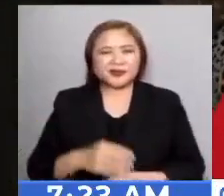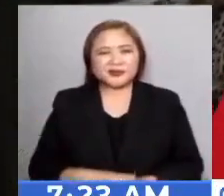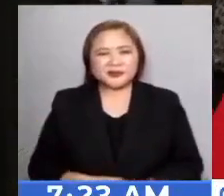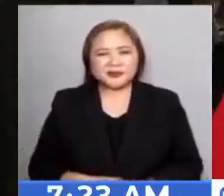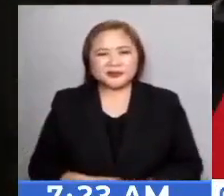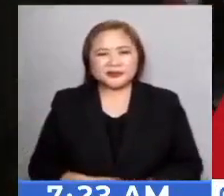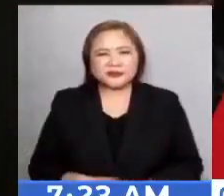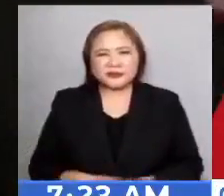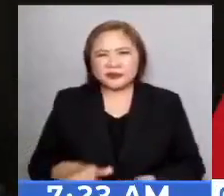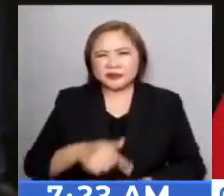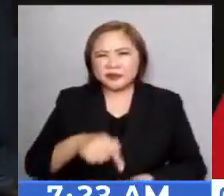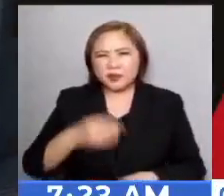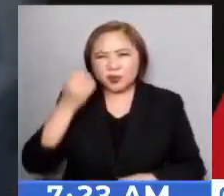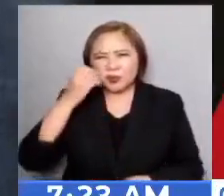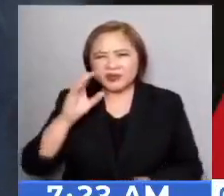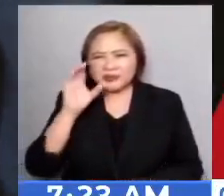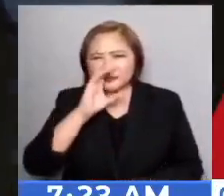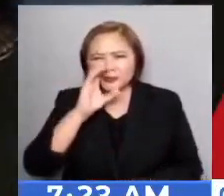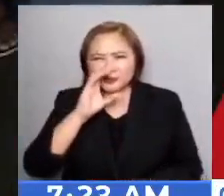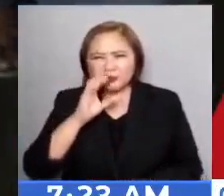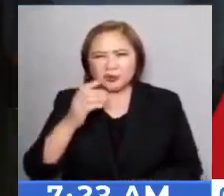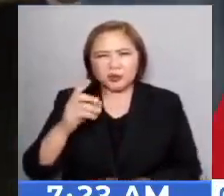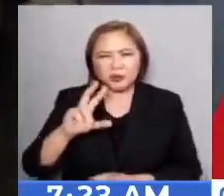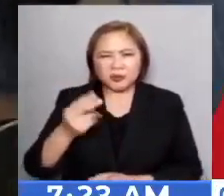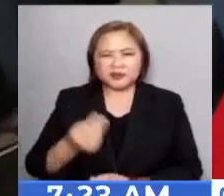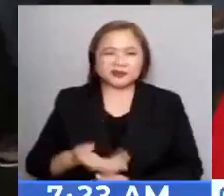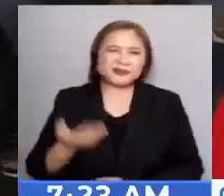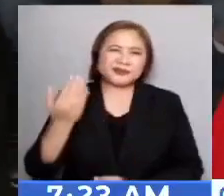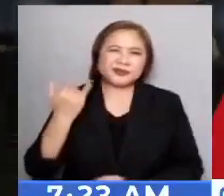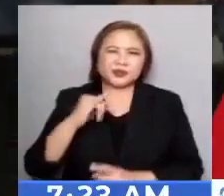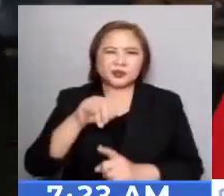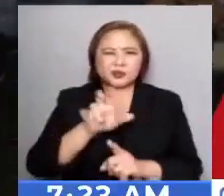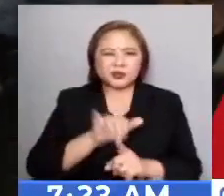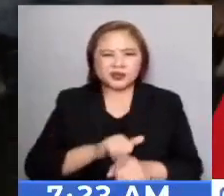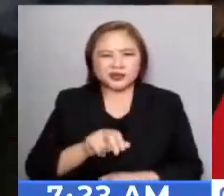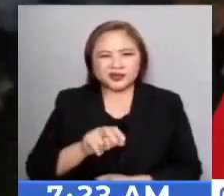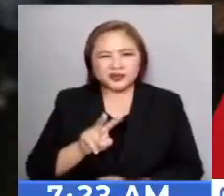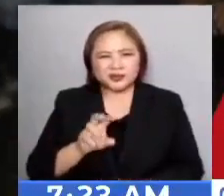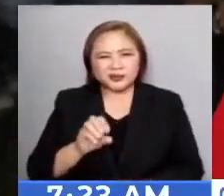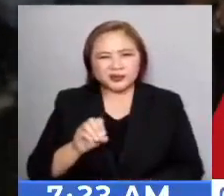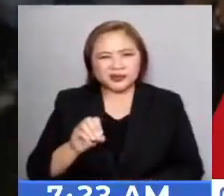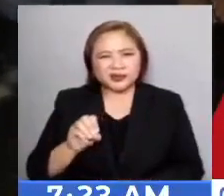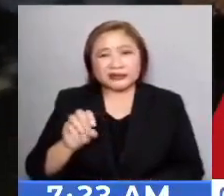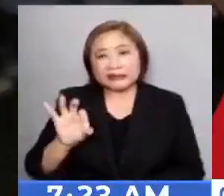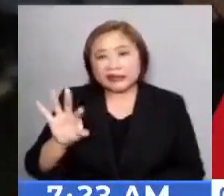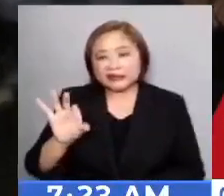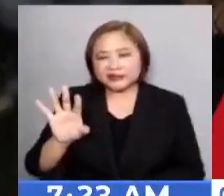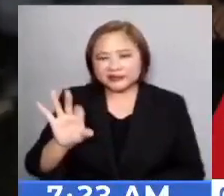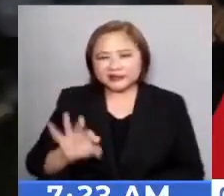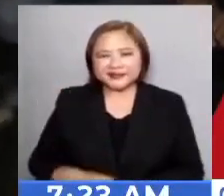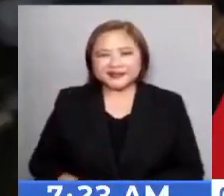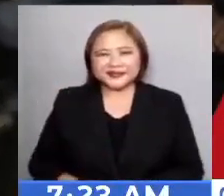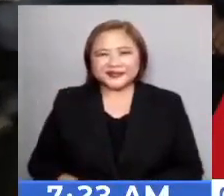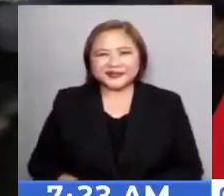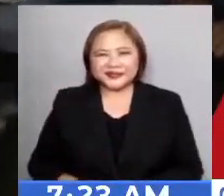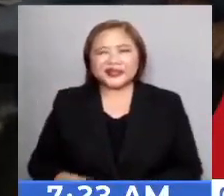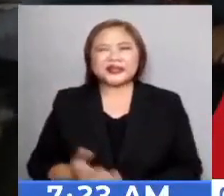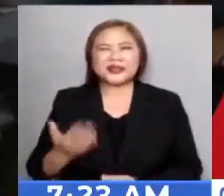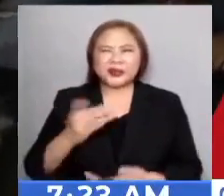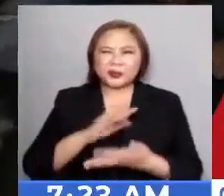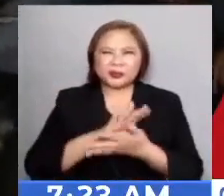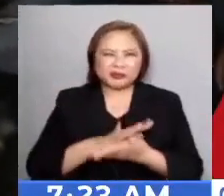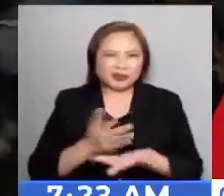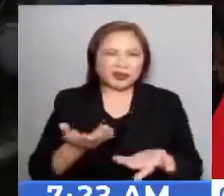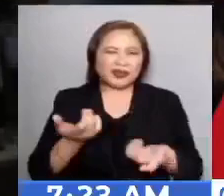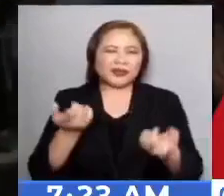Cebu? Ano po, July 2019. Oh, 2019. Yes. And then, pandemic. Okay, so 3 years. So